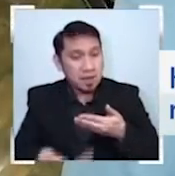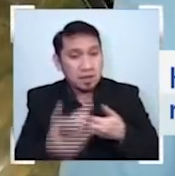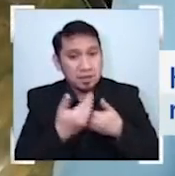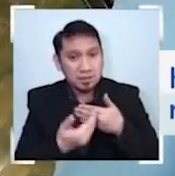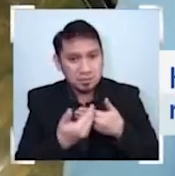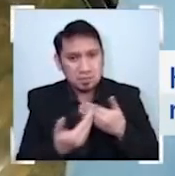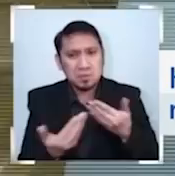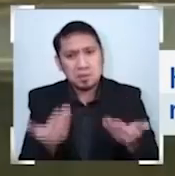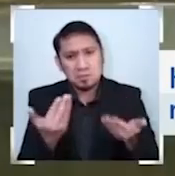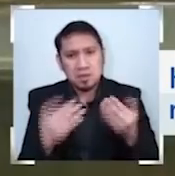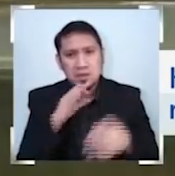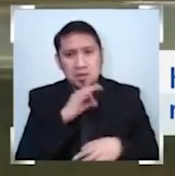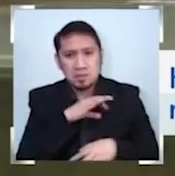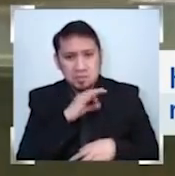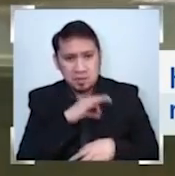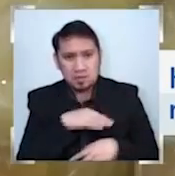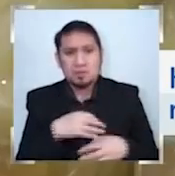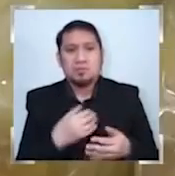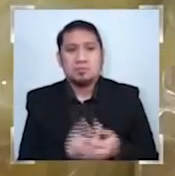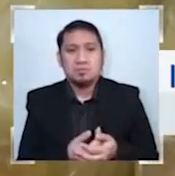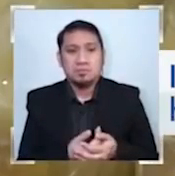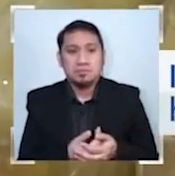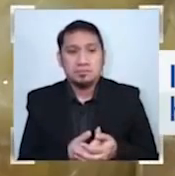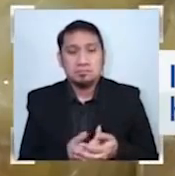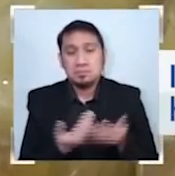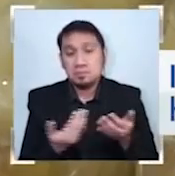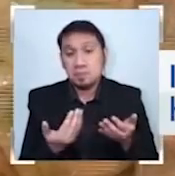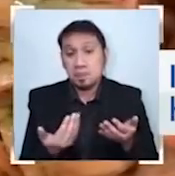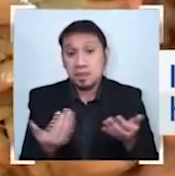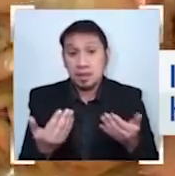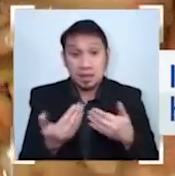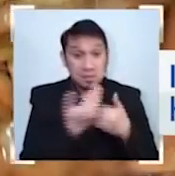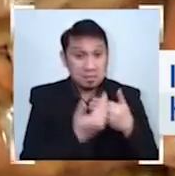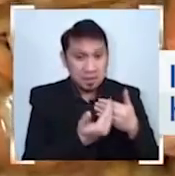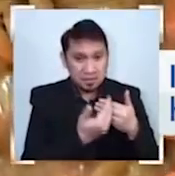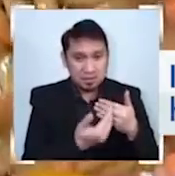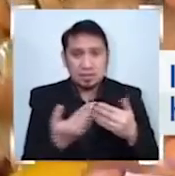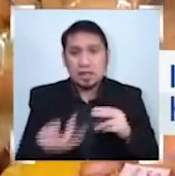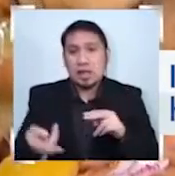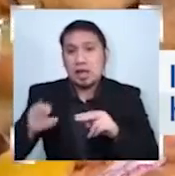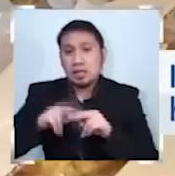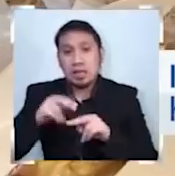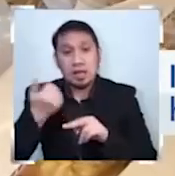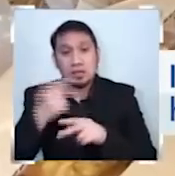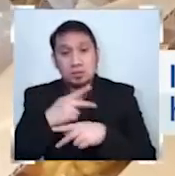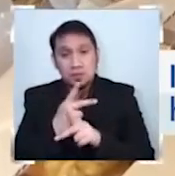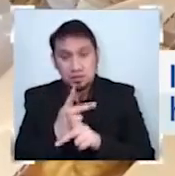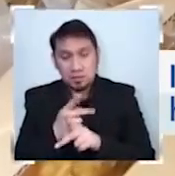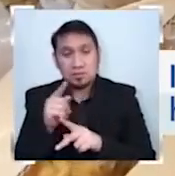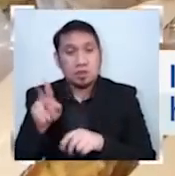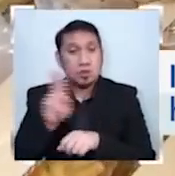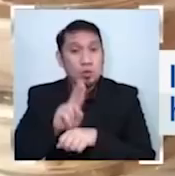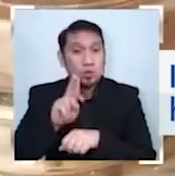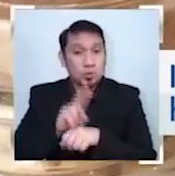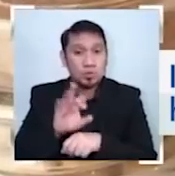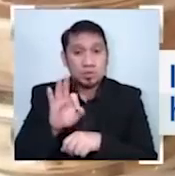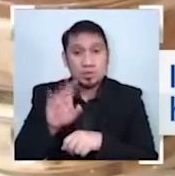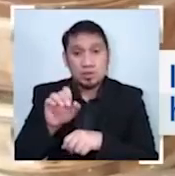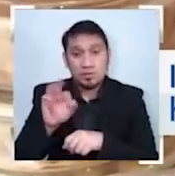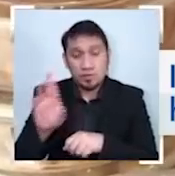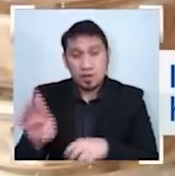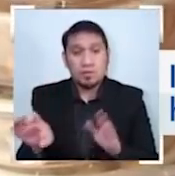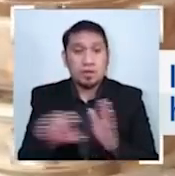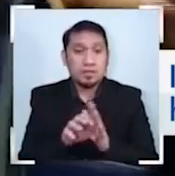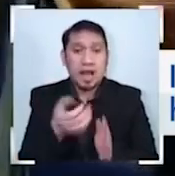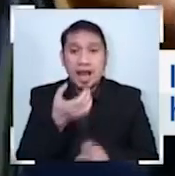sa volume naman. Bukod sa tinapay, nagmahal na rin ang ibang produkto na gawa sa harina at asukal, gaya ng mga biskwit sa Divisoria